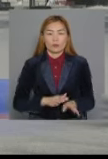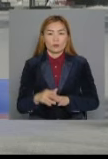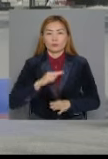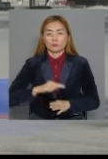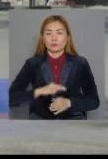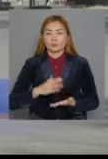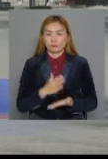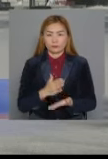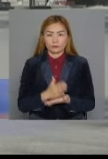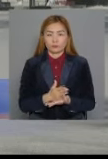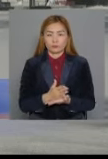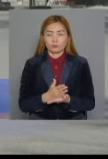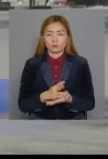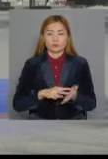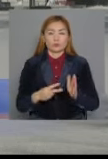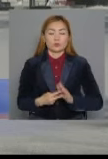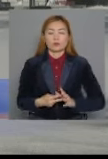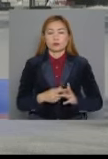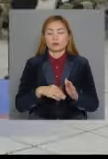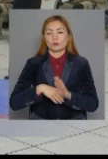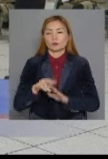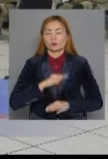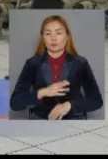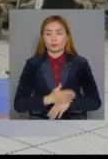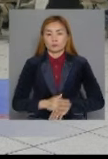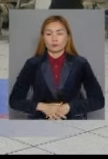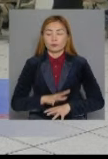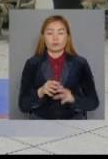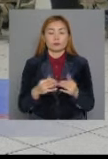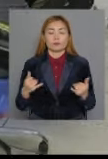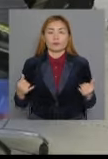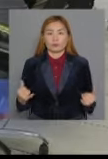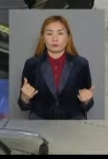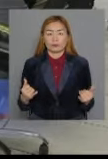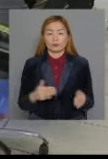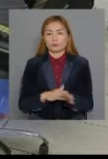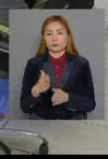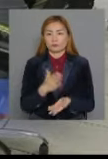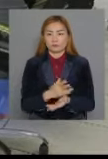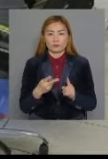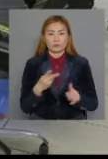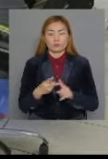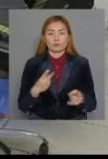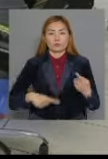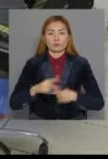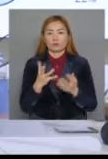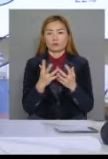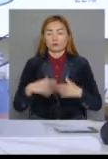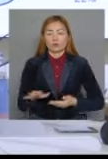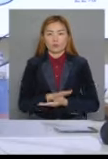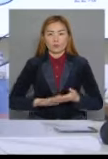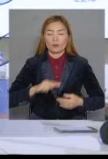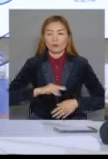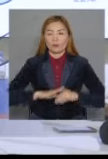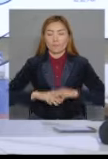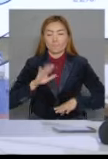работает, выдает свои проектные показатели. В настоящее время осуществляется второй этап модернизации механических очистных